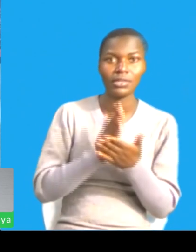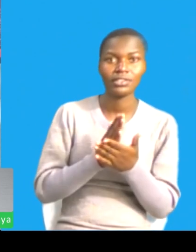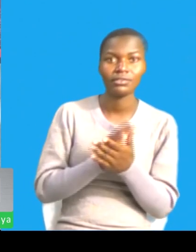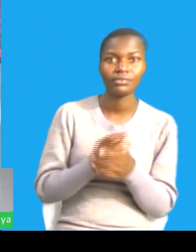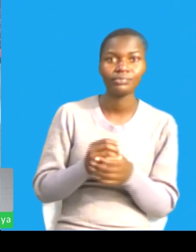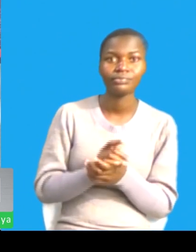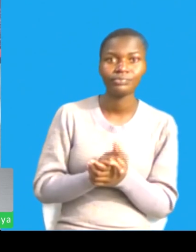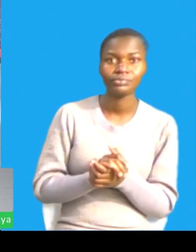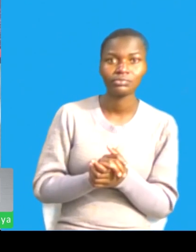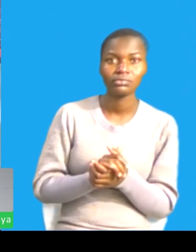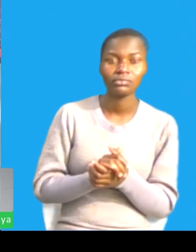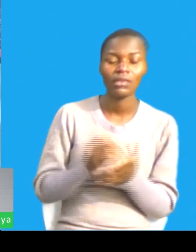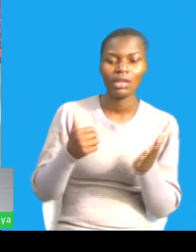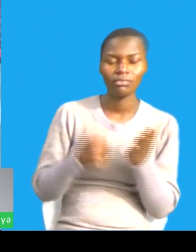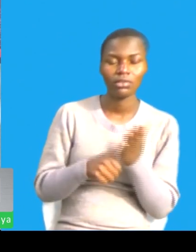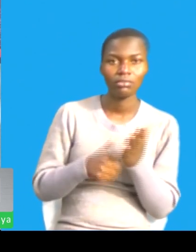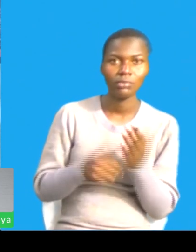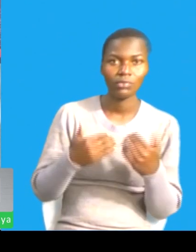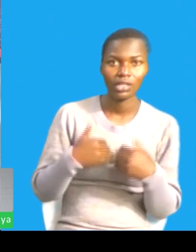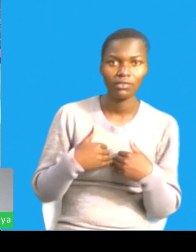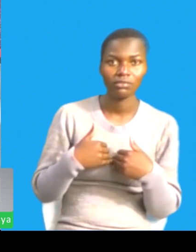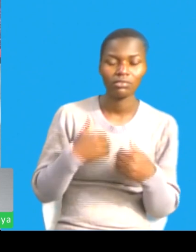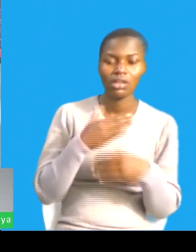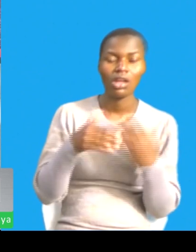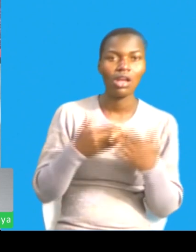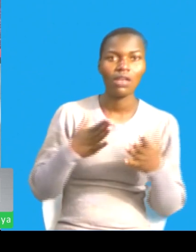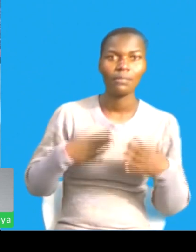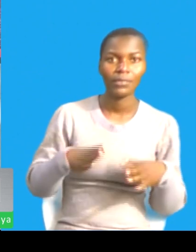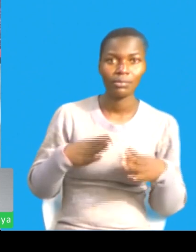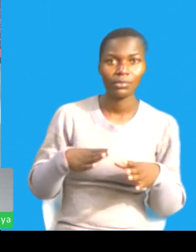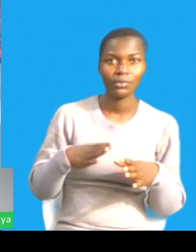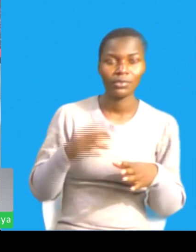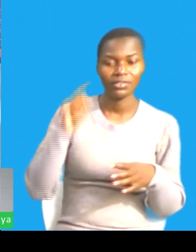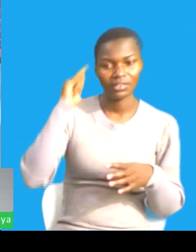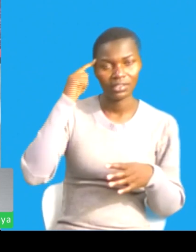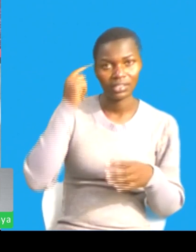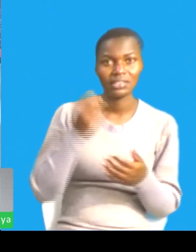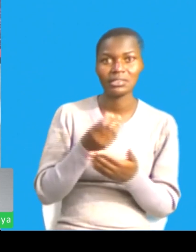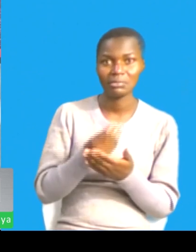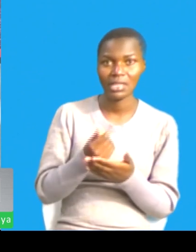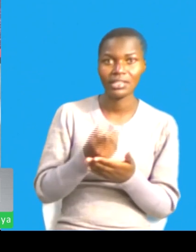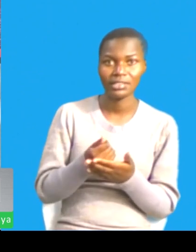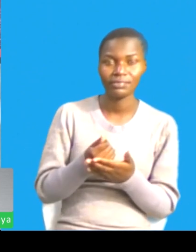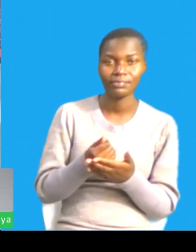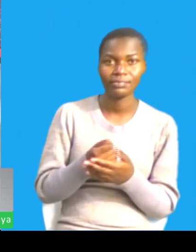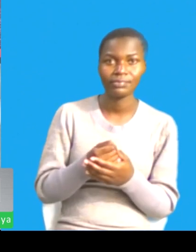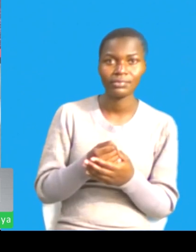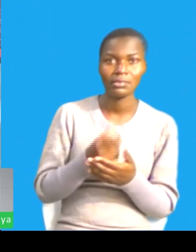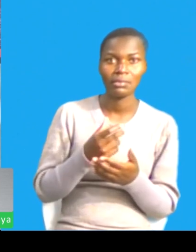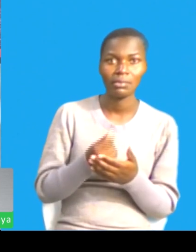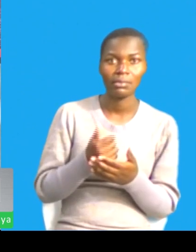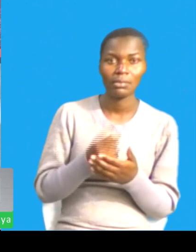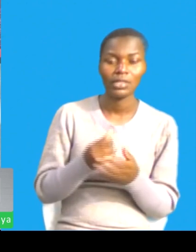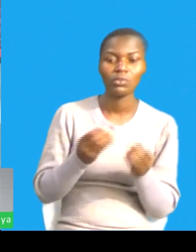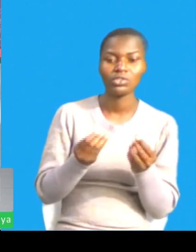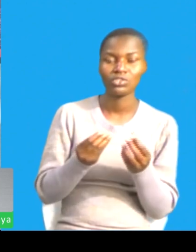Yes. Sasa shida ile tunakuwa nayo, kila mtu anafikiria ni pesa ndio afanye kazi, itasolve issues za